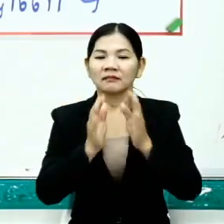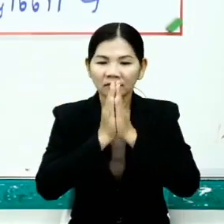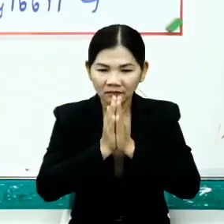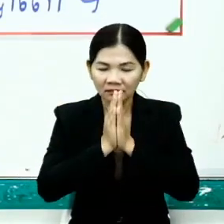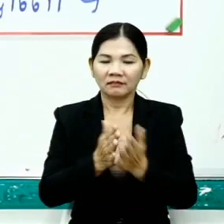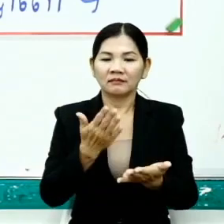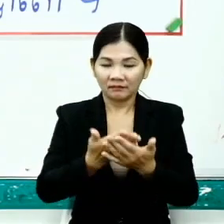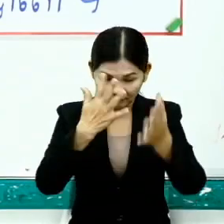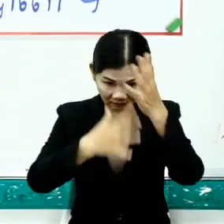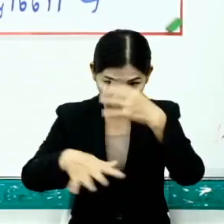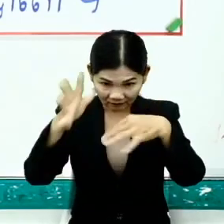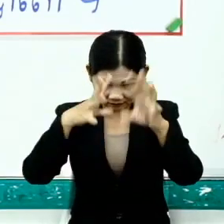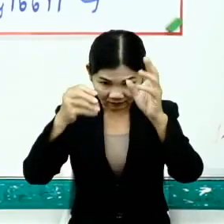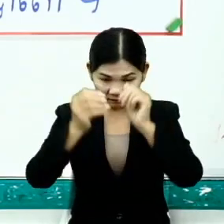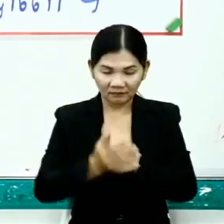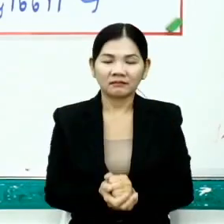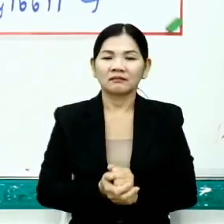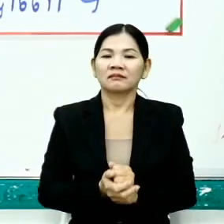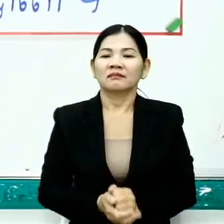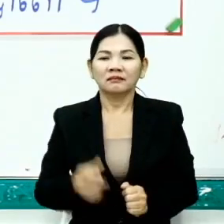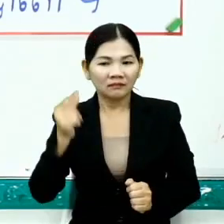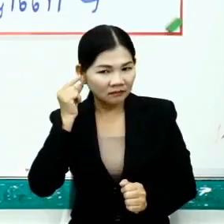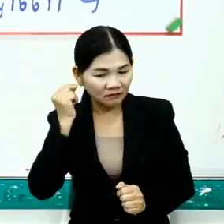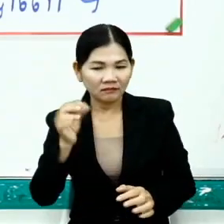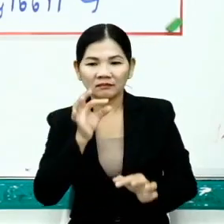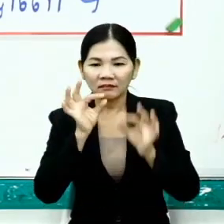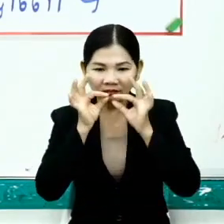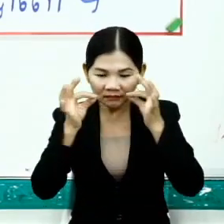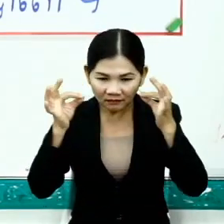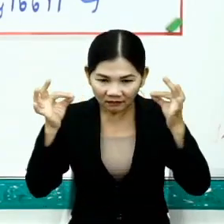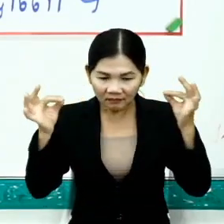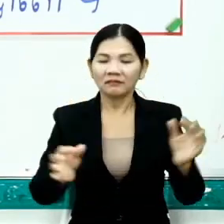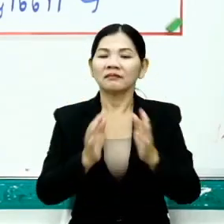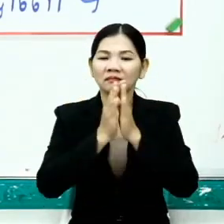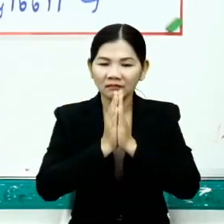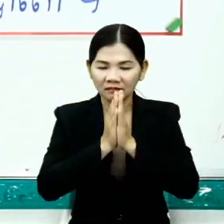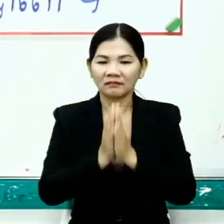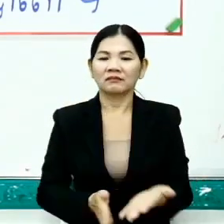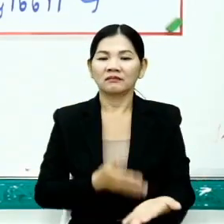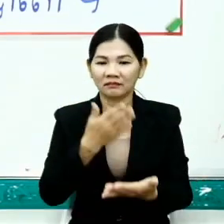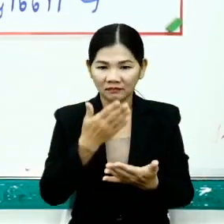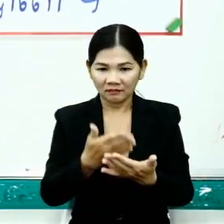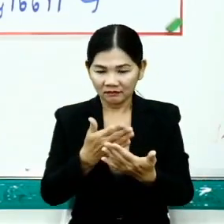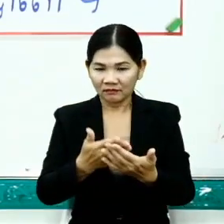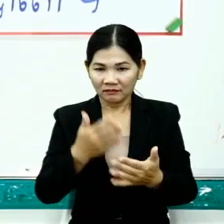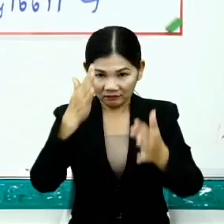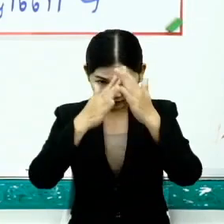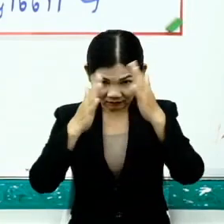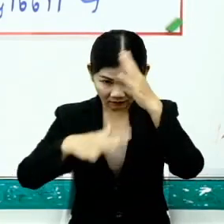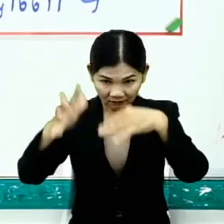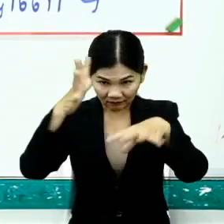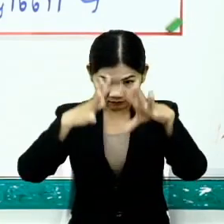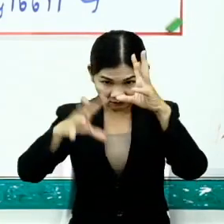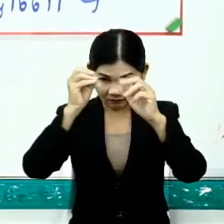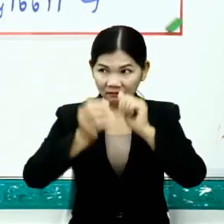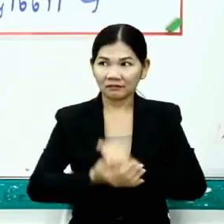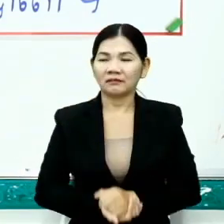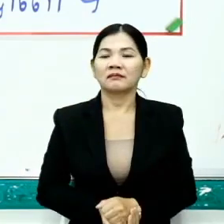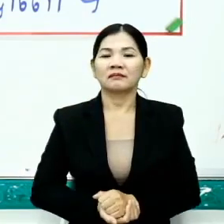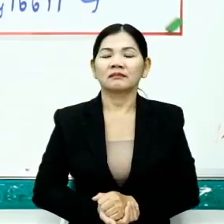ល់ឈ្មោះសាឡាលោកយាយឆ្មាសុំស្គាល់ឈ្មោះសា